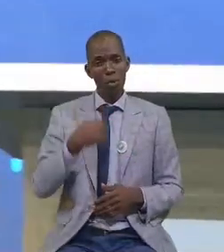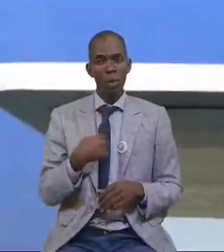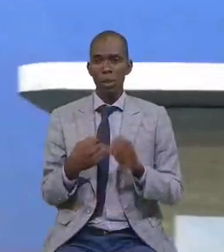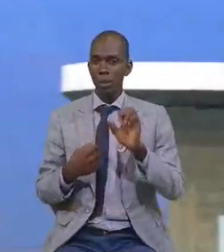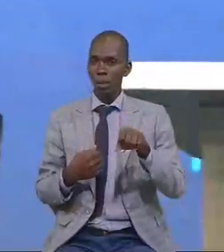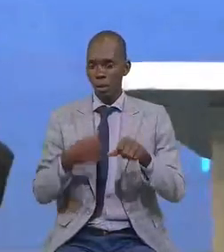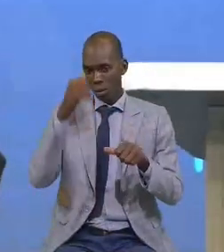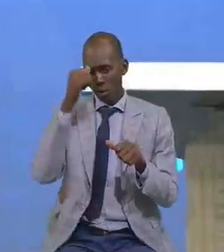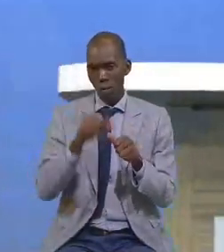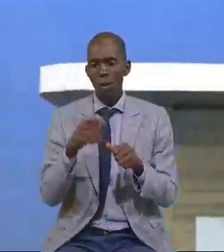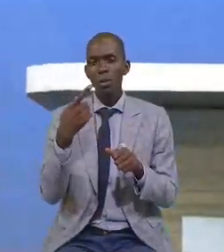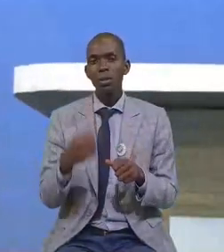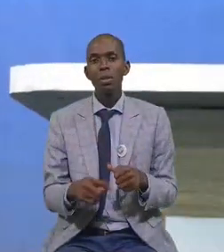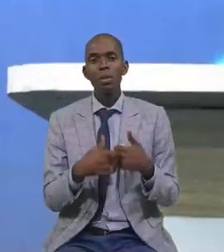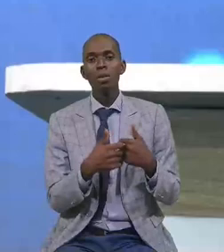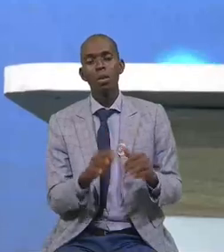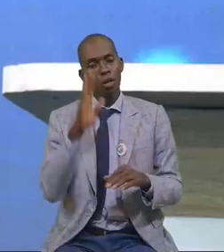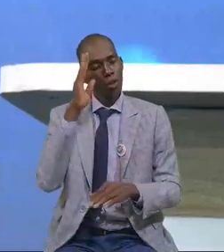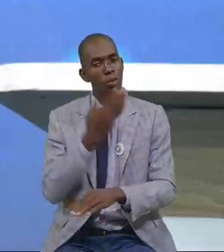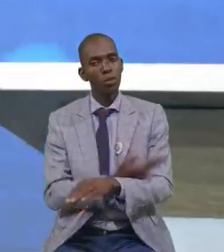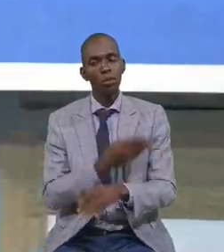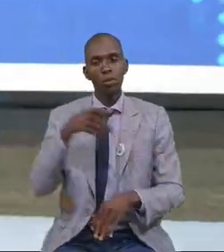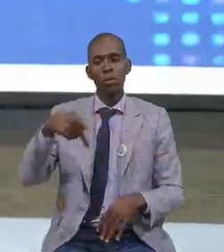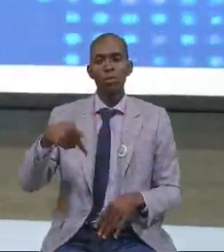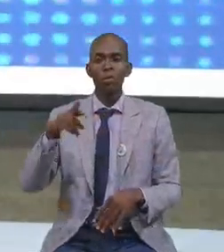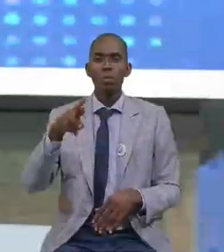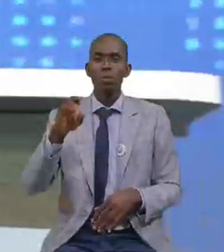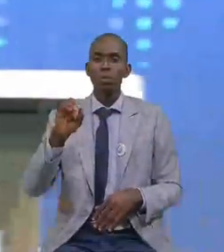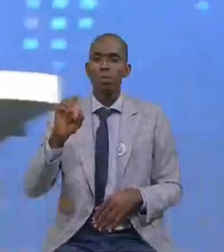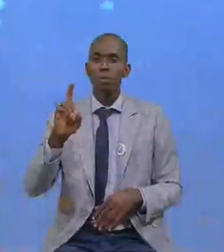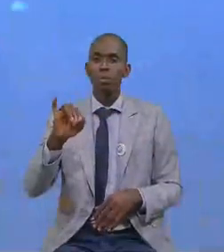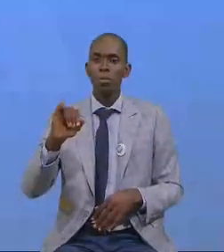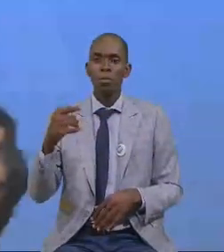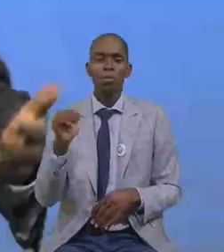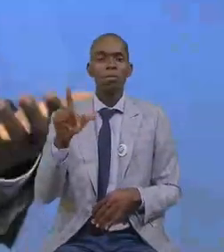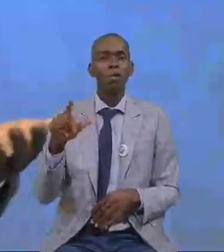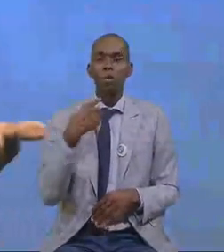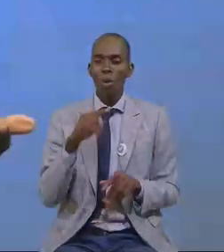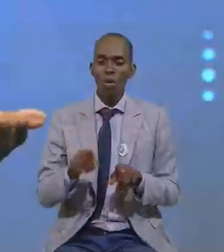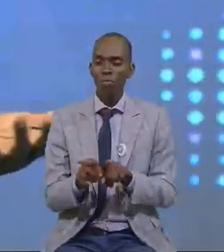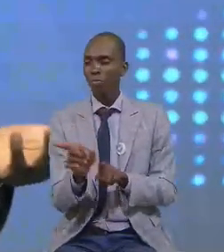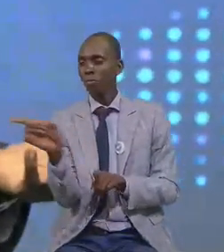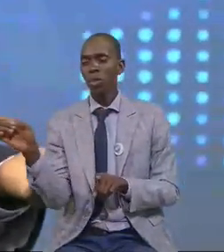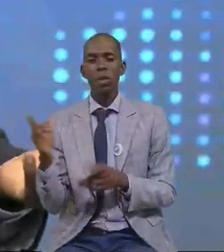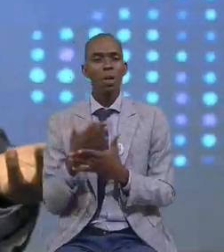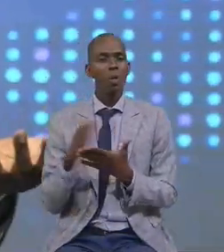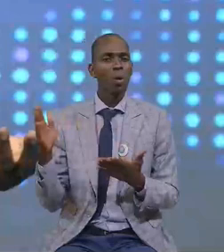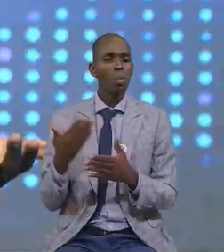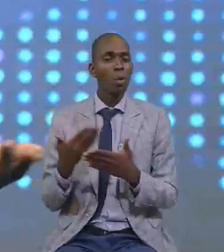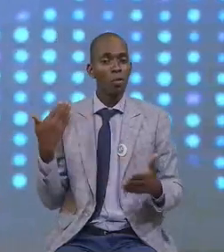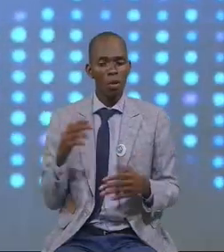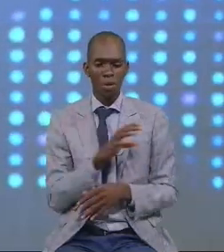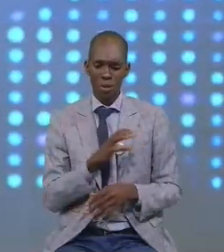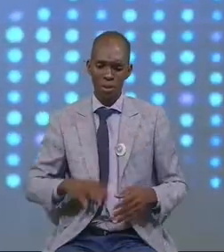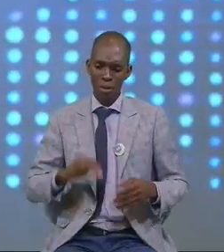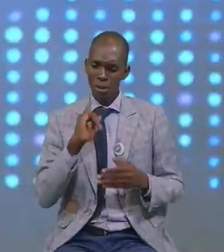fils prodigue, le fils perdu qui s'est égaré, le fils perdu qui s'est éloigné. Christ est ici